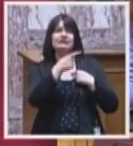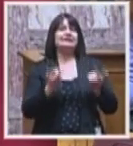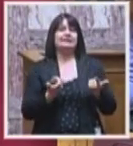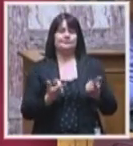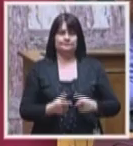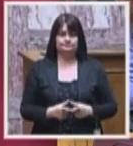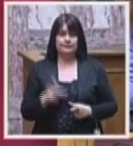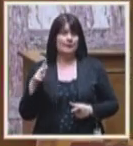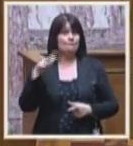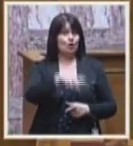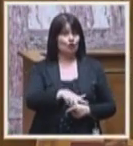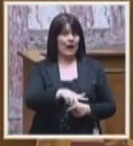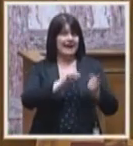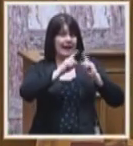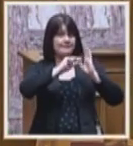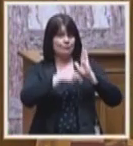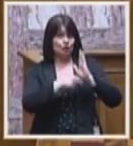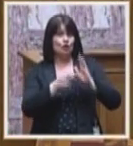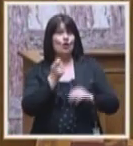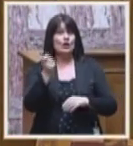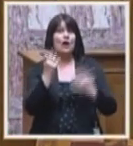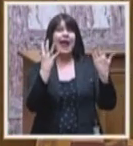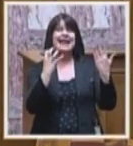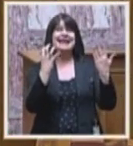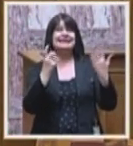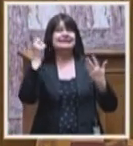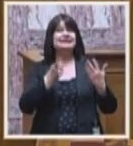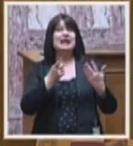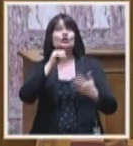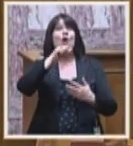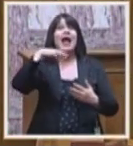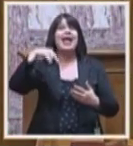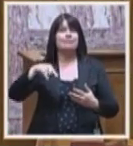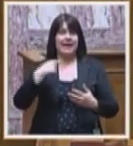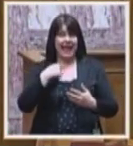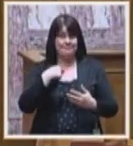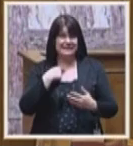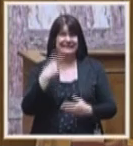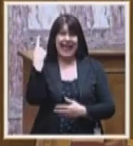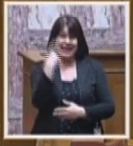Η Πορτογαλία μπήκε στο μνημόνιο με χρέος 90% του ΑΕΠ. Εμείς μπήκαμε με χρέος